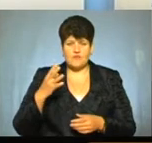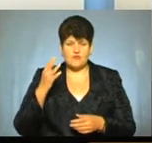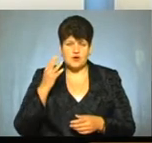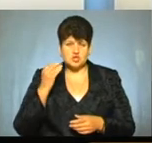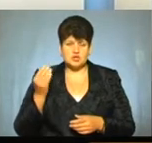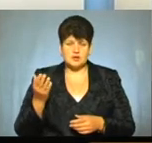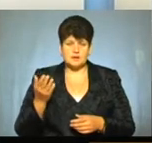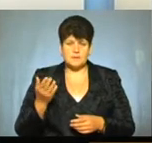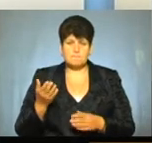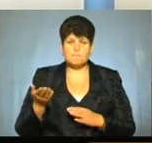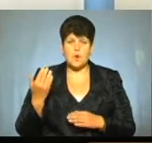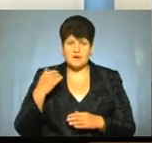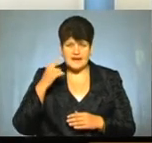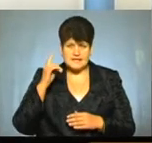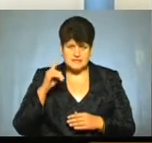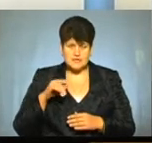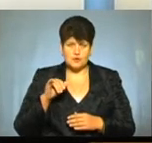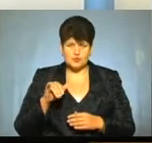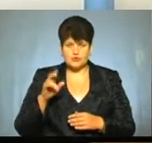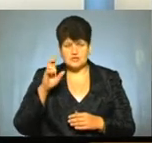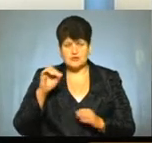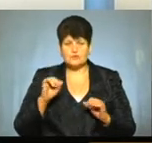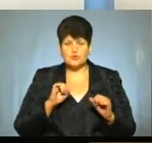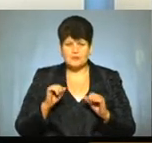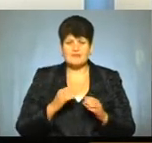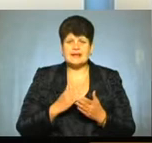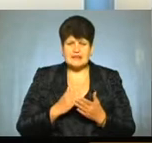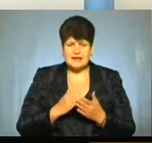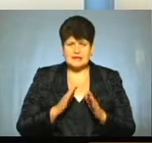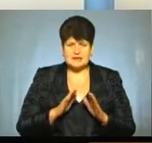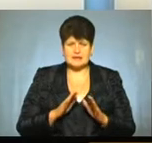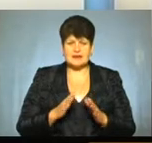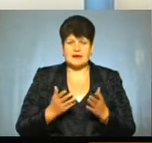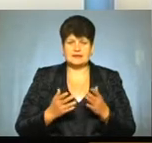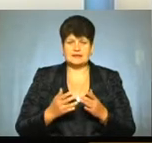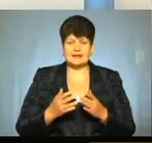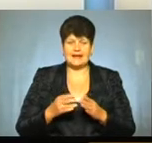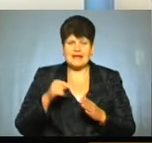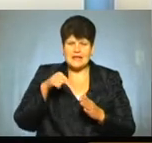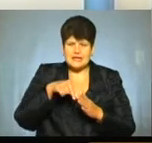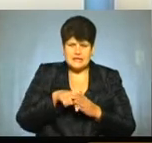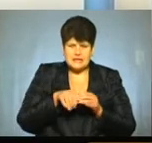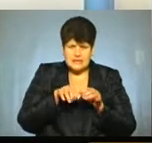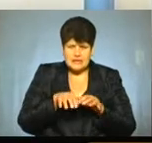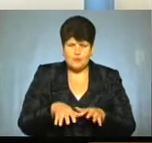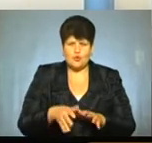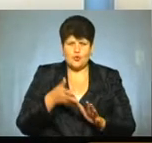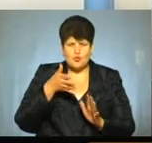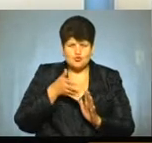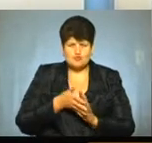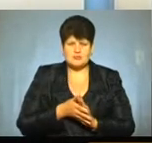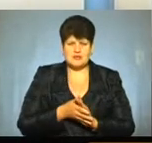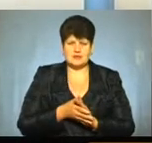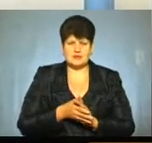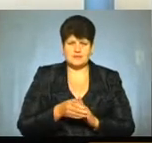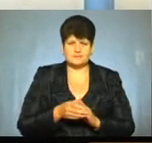вважаю, такі попередні знання в нього, державне управління, напевне, є, але такого глибокого, глибинного